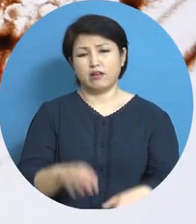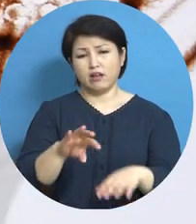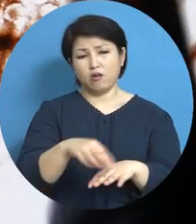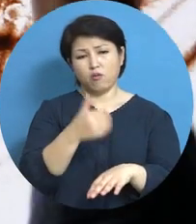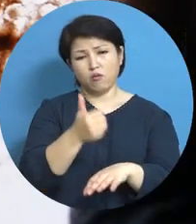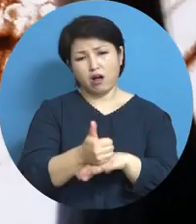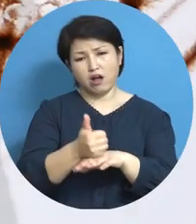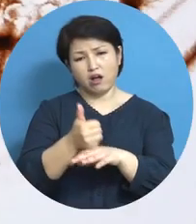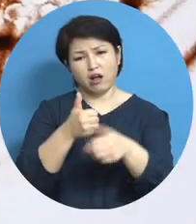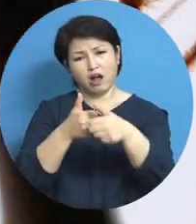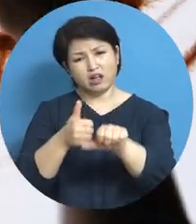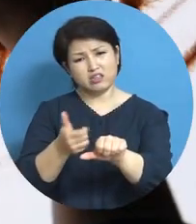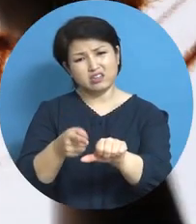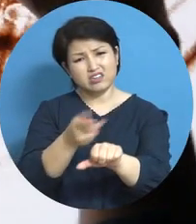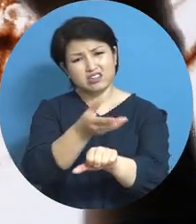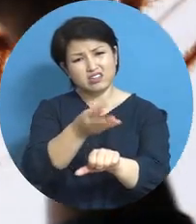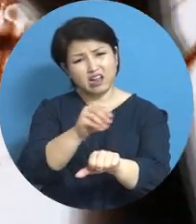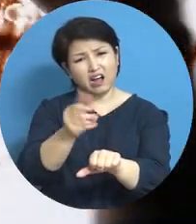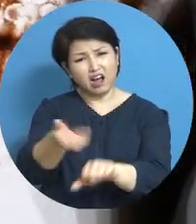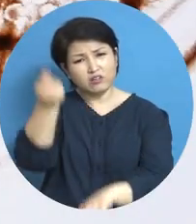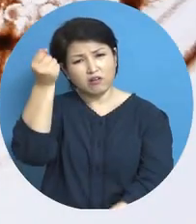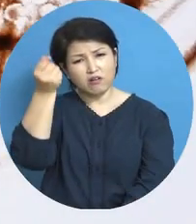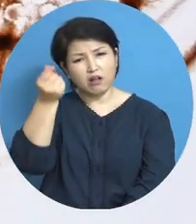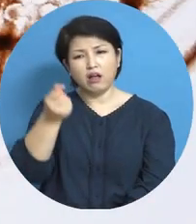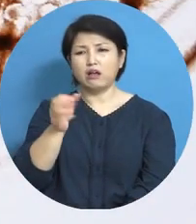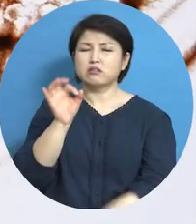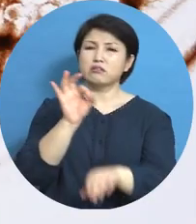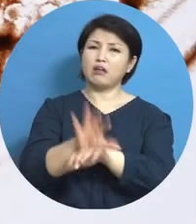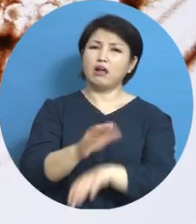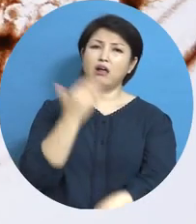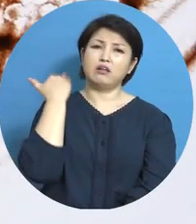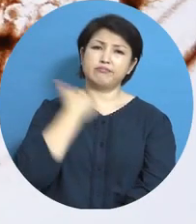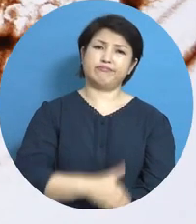거라면 좀 구입하기가 어렵죠.